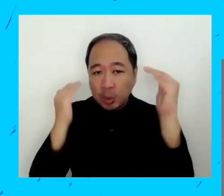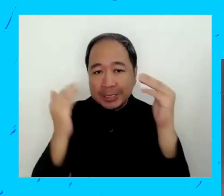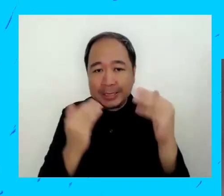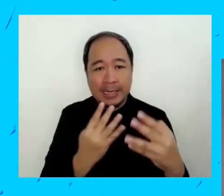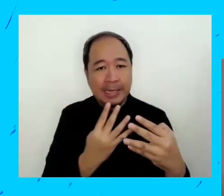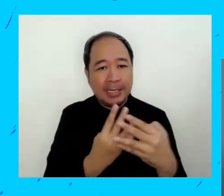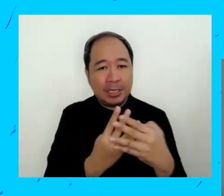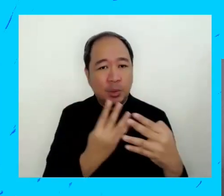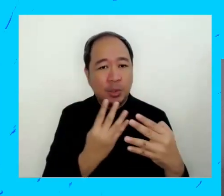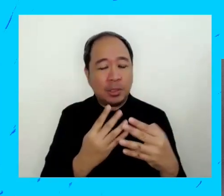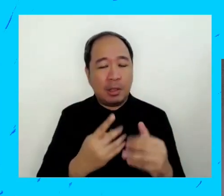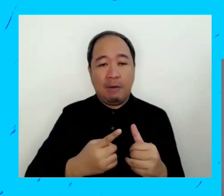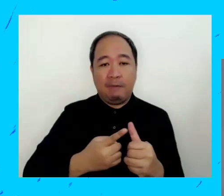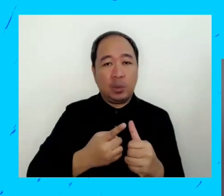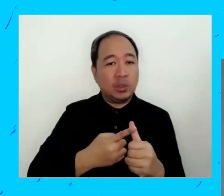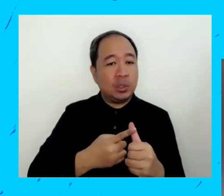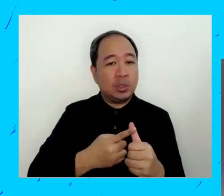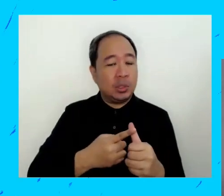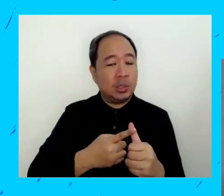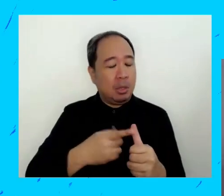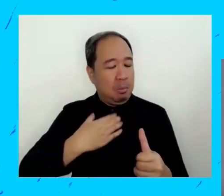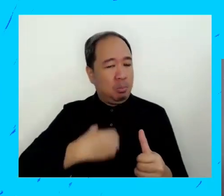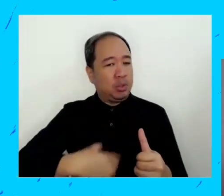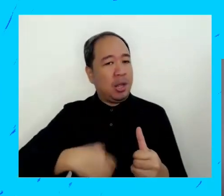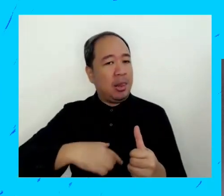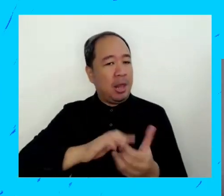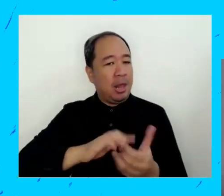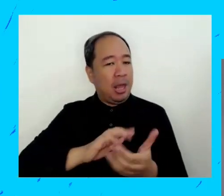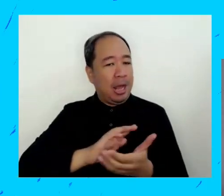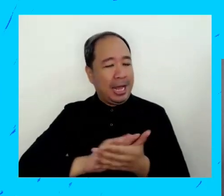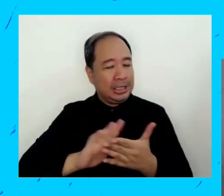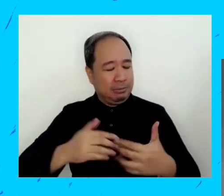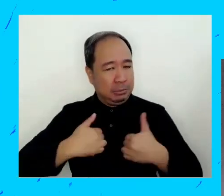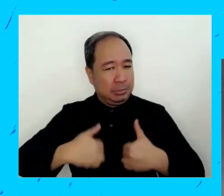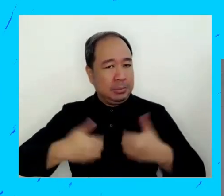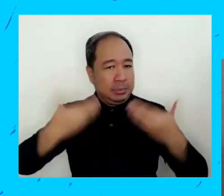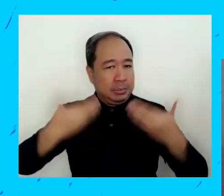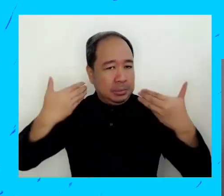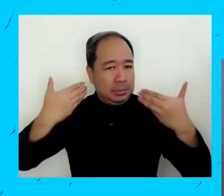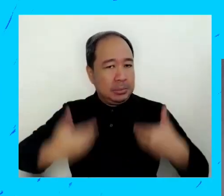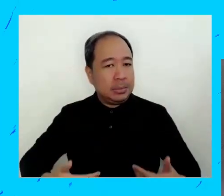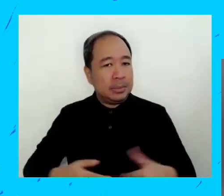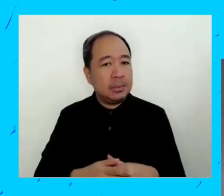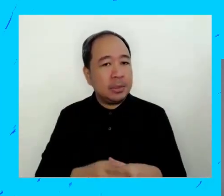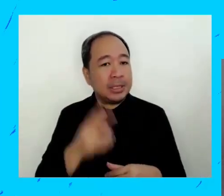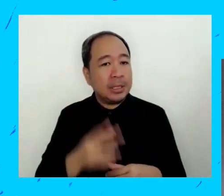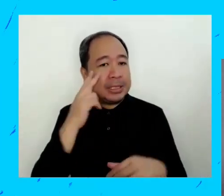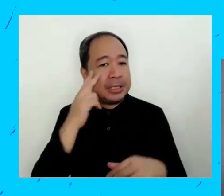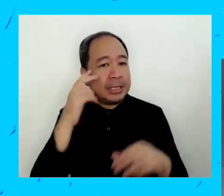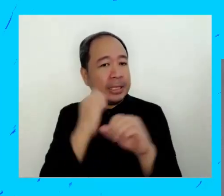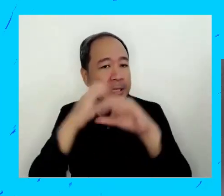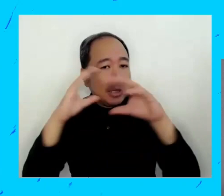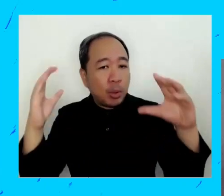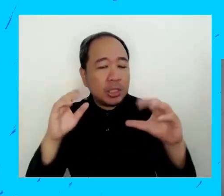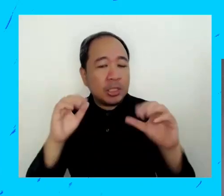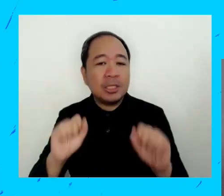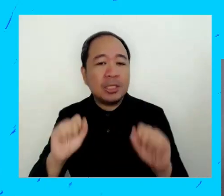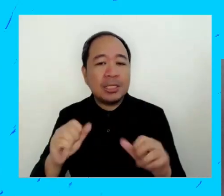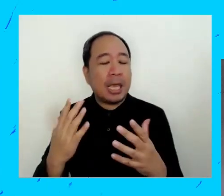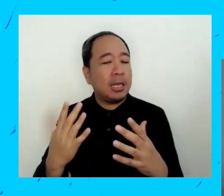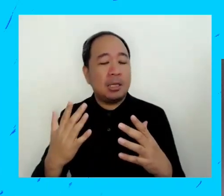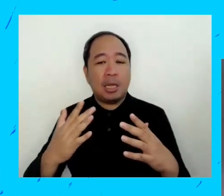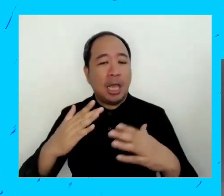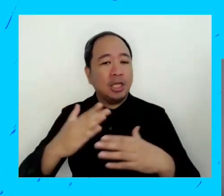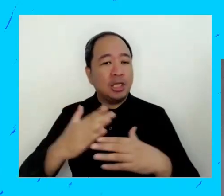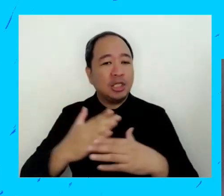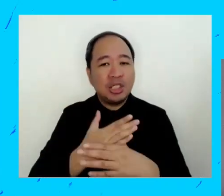aspects. D'abord, le manque d'hygiène pour la détention. Et nous avons aussi